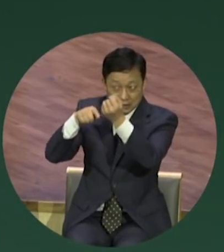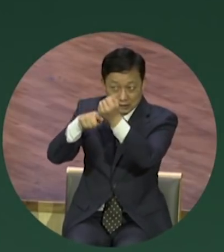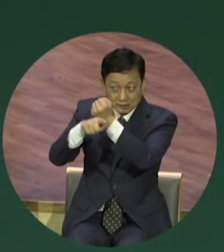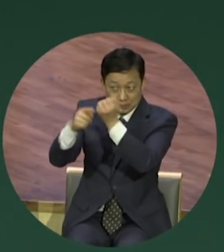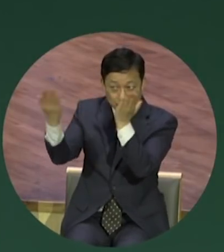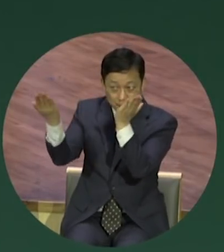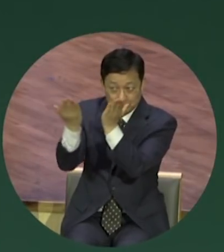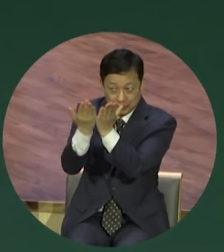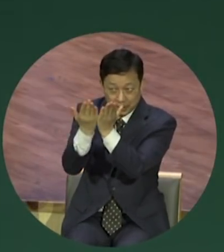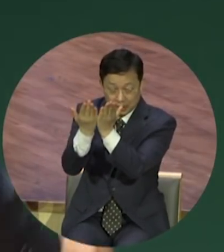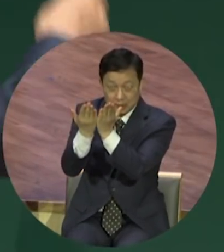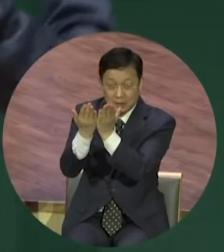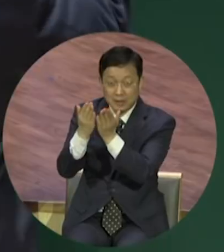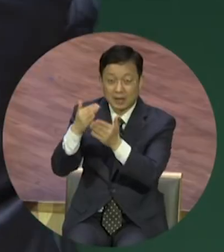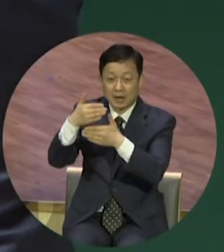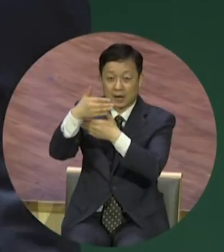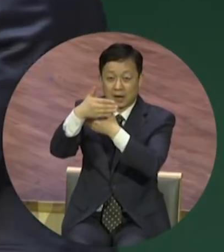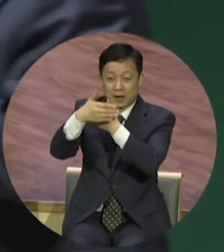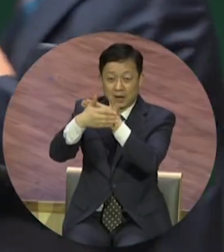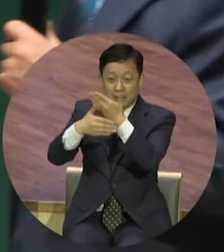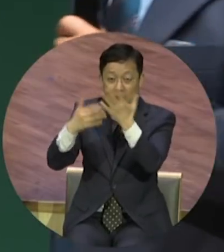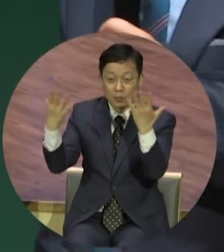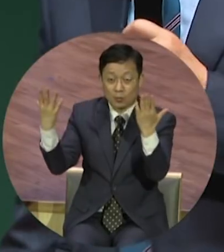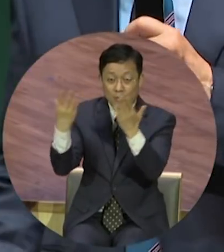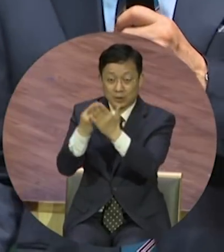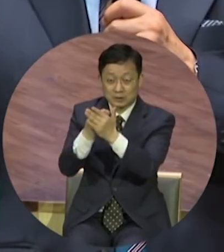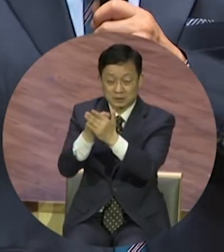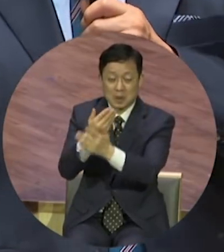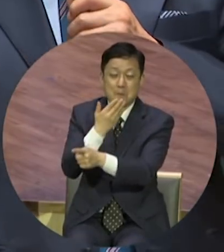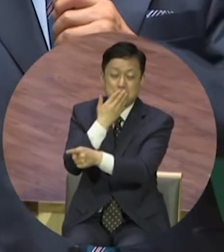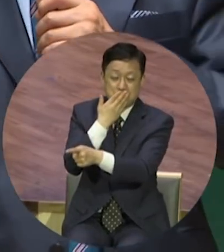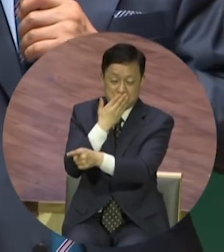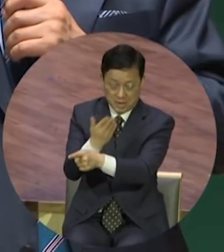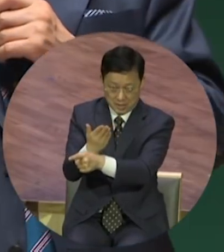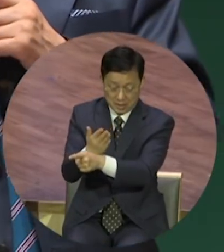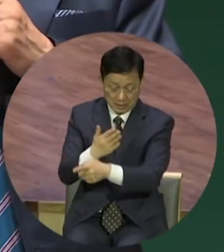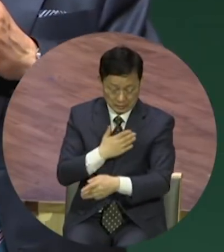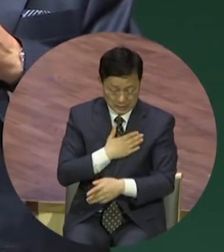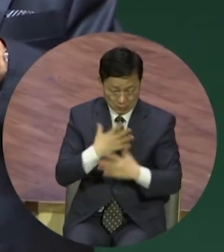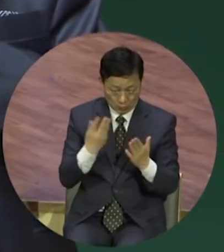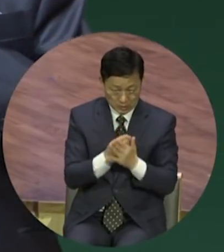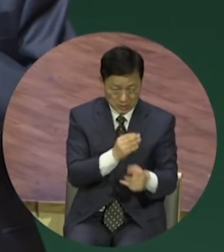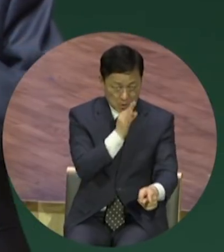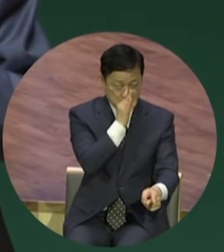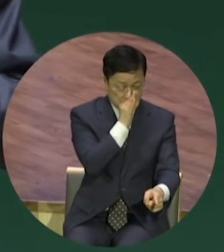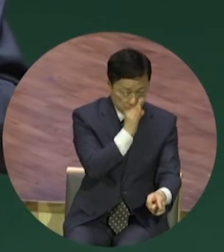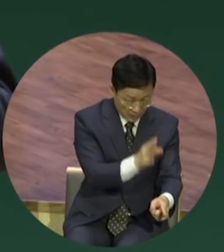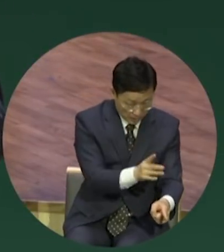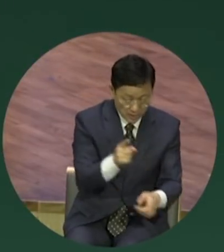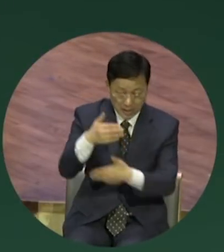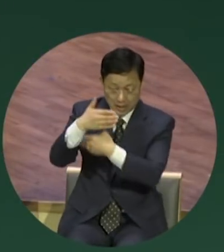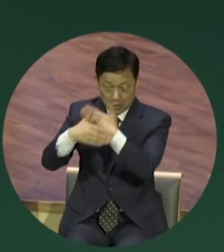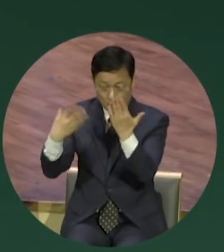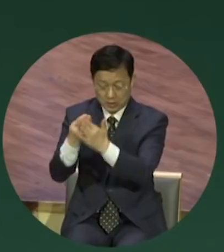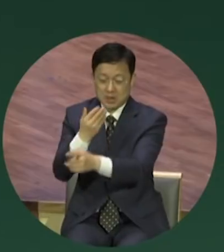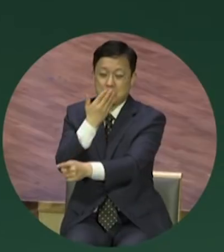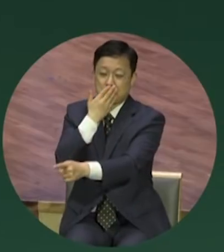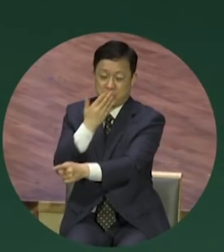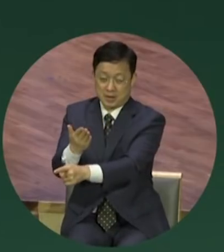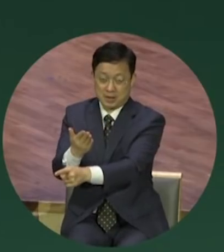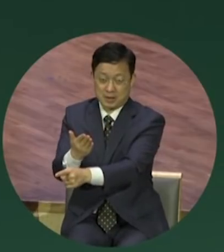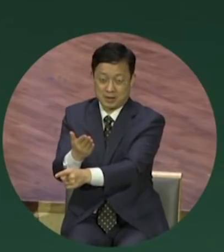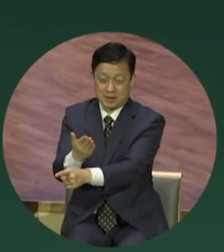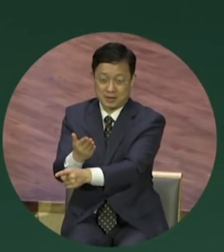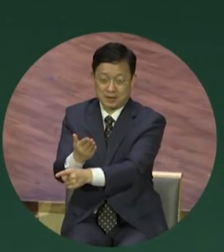will. 하나님의 절대 계획입니다. And for that reason, it is God's absolute plan. 그래서 절대 가능합니다. Plan, 이런 걸 찾아내란